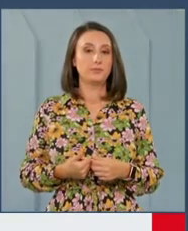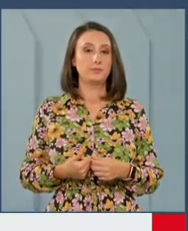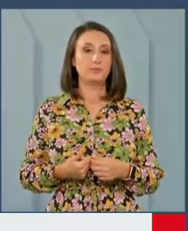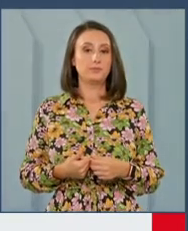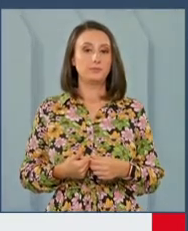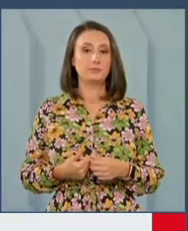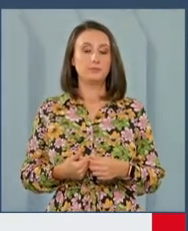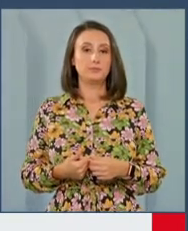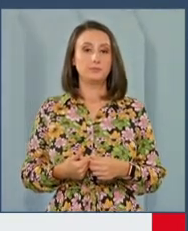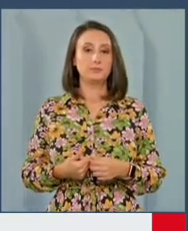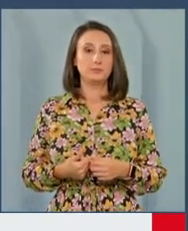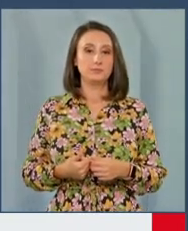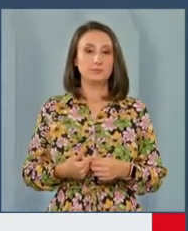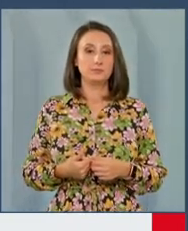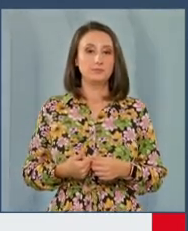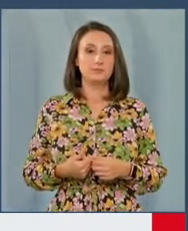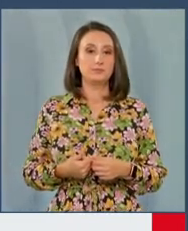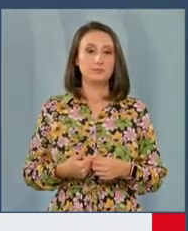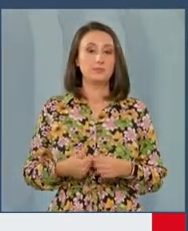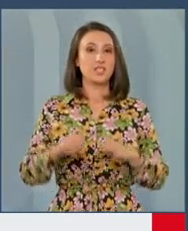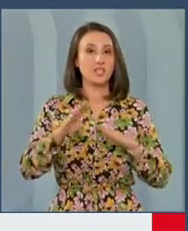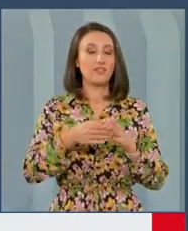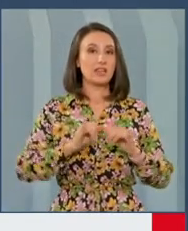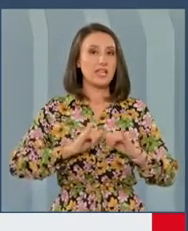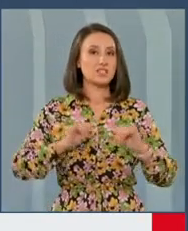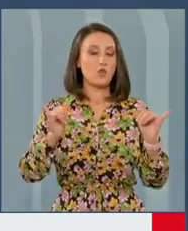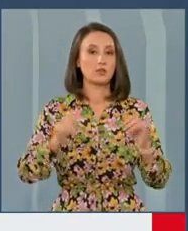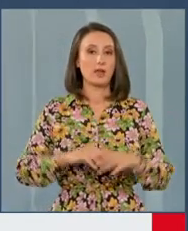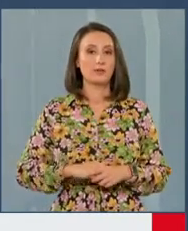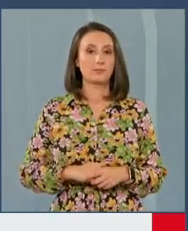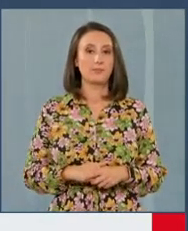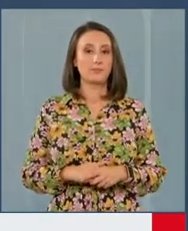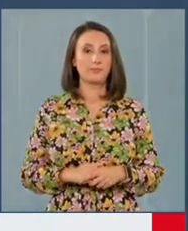dezvoltare, dacă vreți, economică.